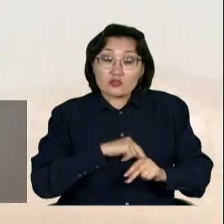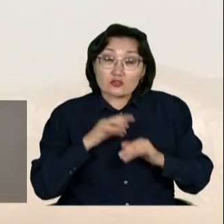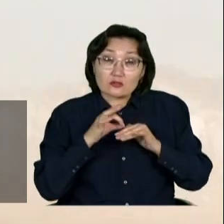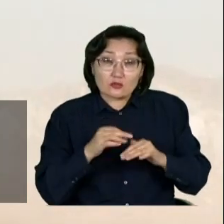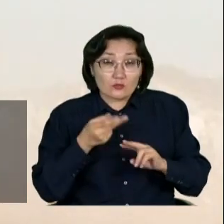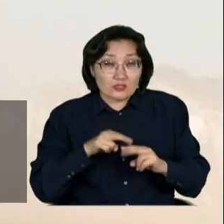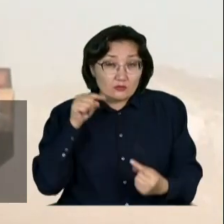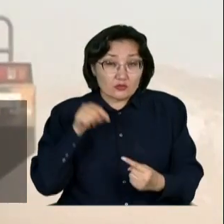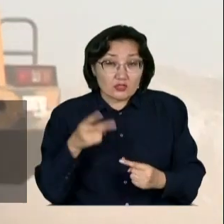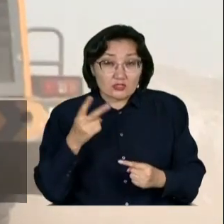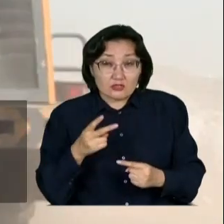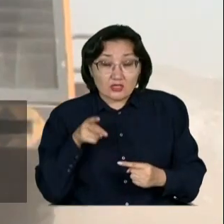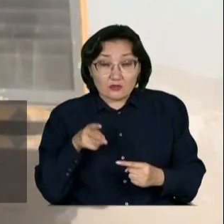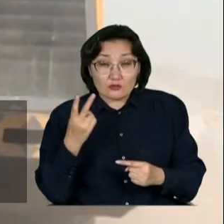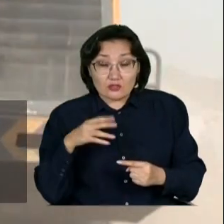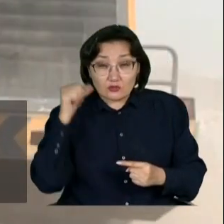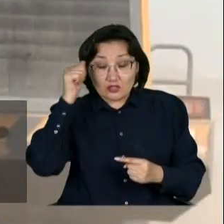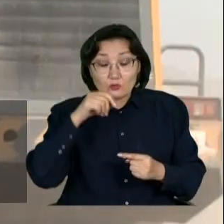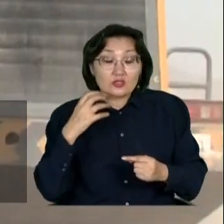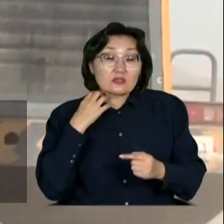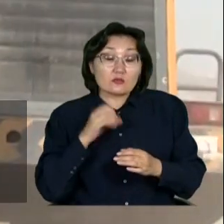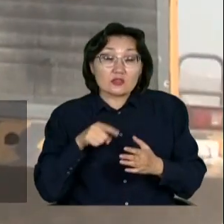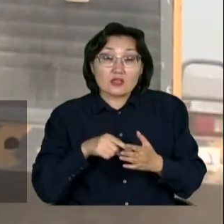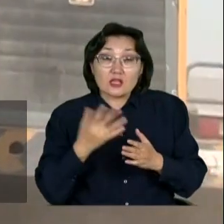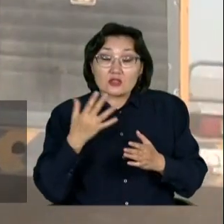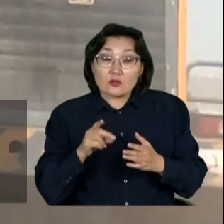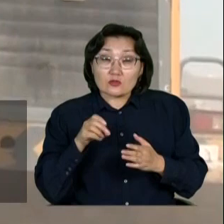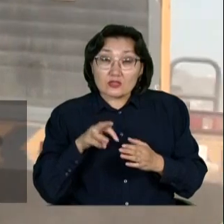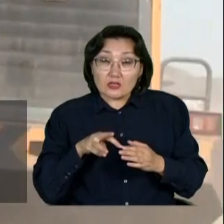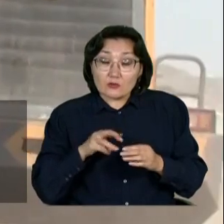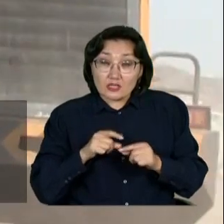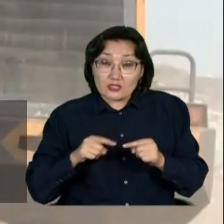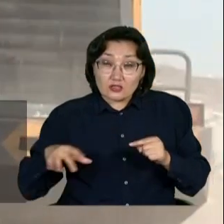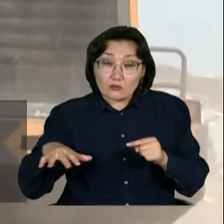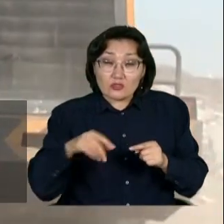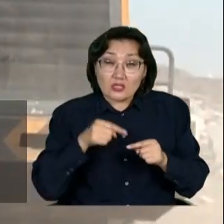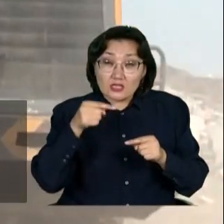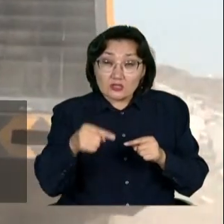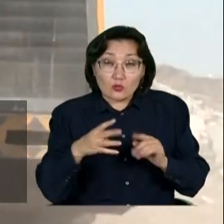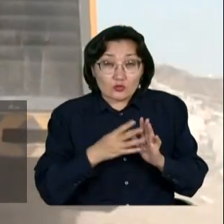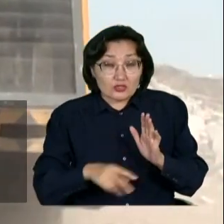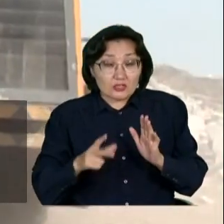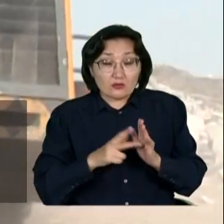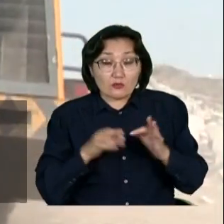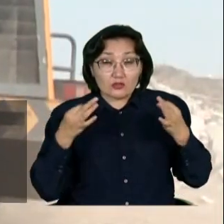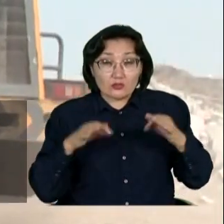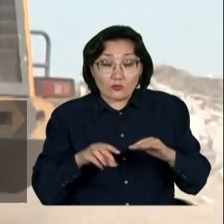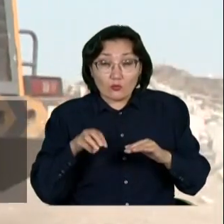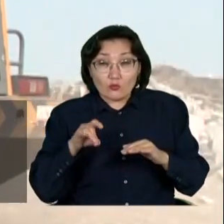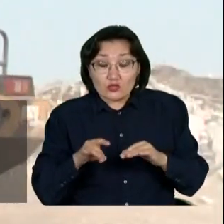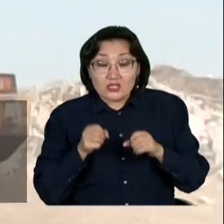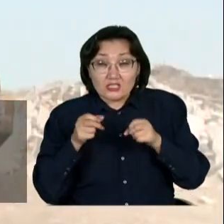сәйкес 2024 жылы Қызылорда қаласы 50 км радиус аумағында 98 рұқсатсыз қалдықтар орындары